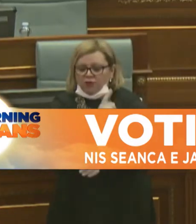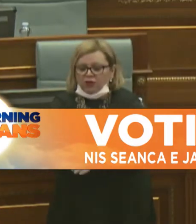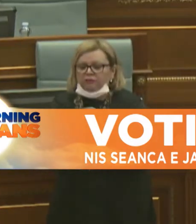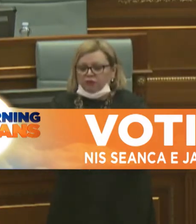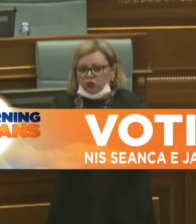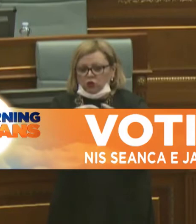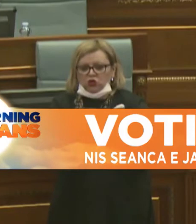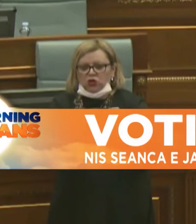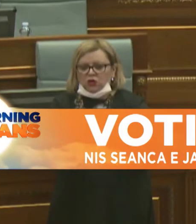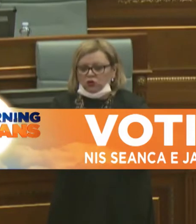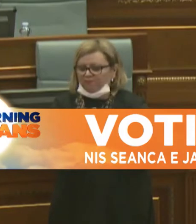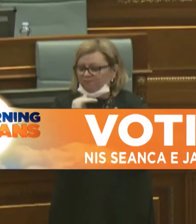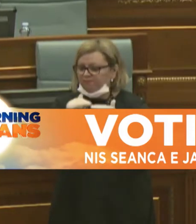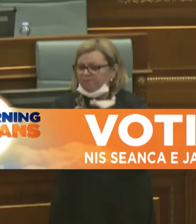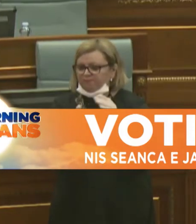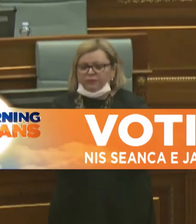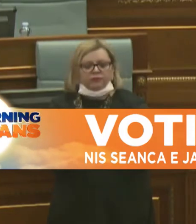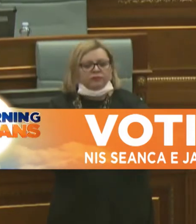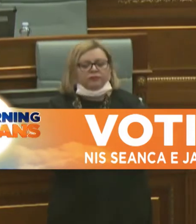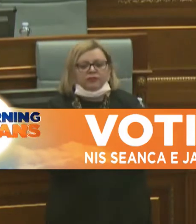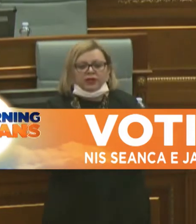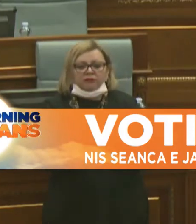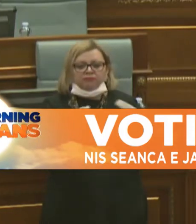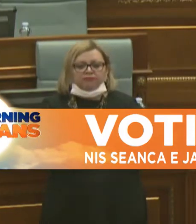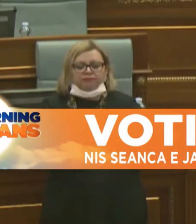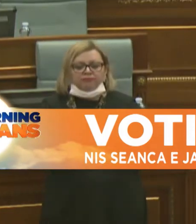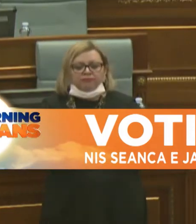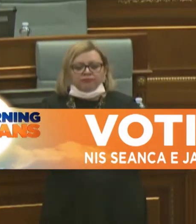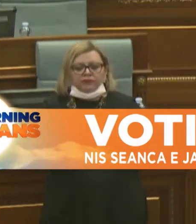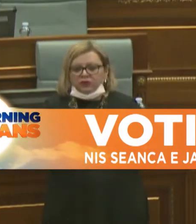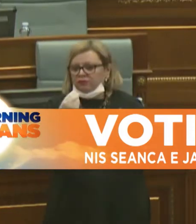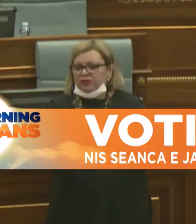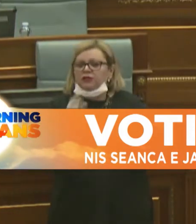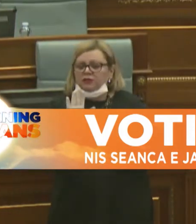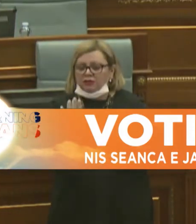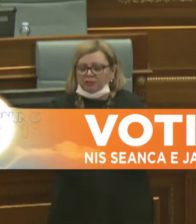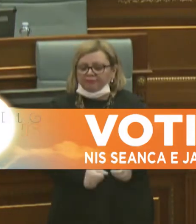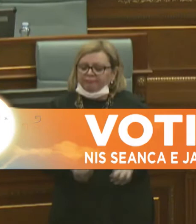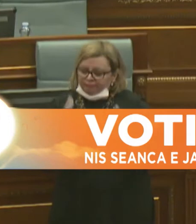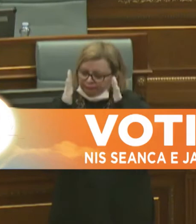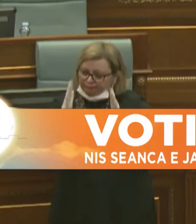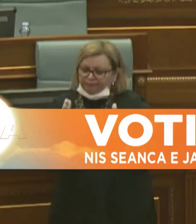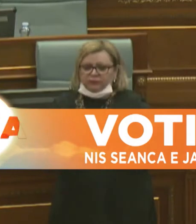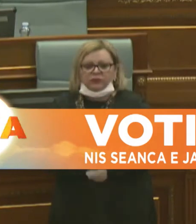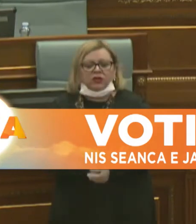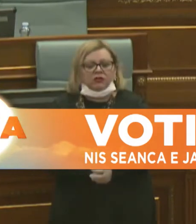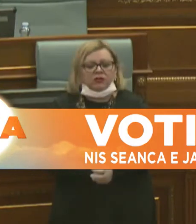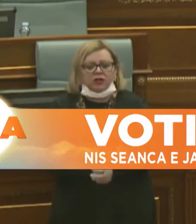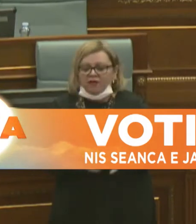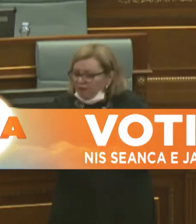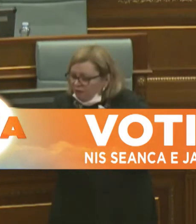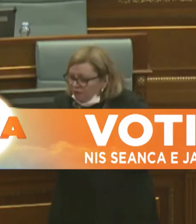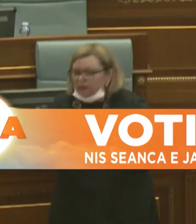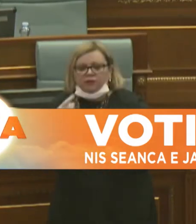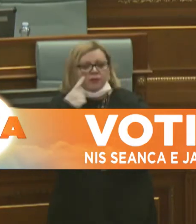nga kushtetuta, prej cilës frymëzohet dhe merr legalitet në veprimet e saj. Jam i bindur se çdo vazhdim